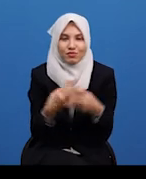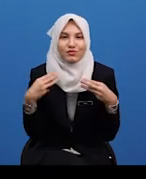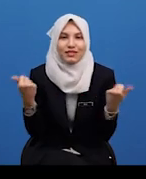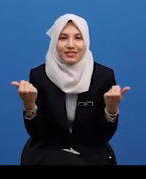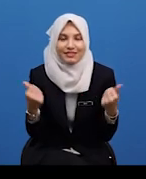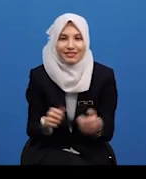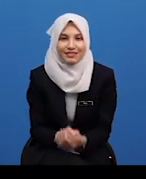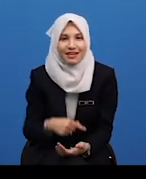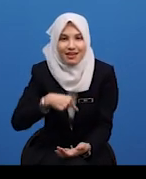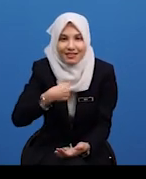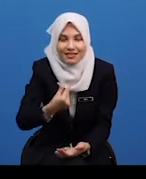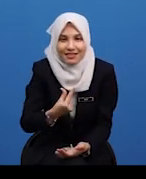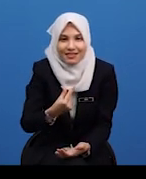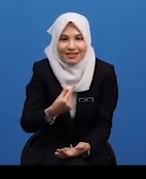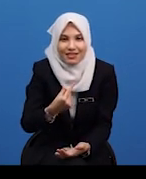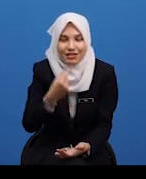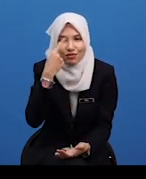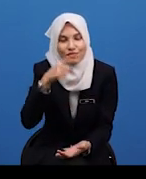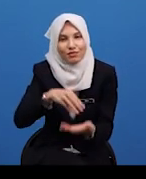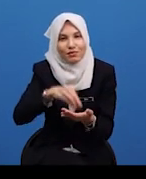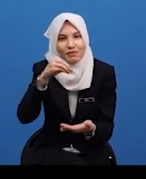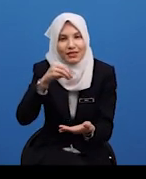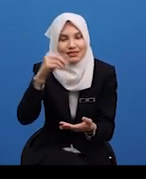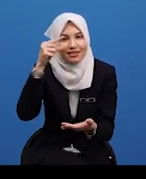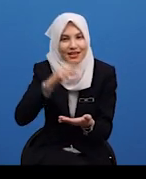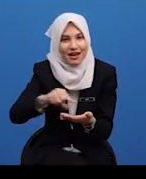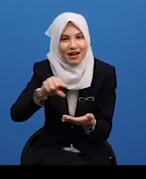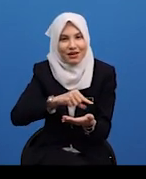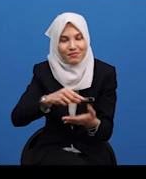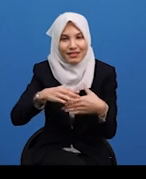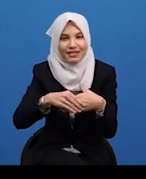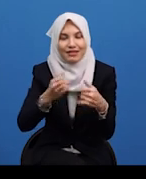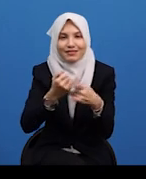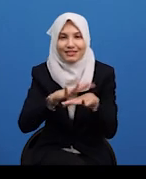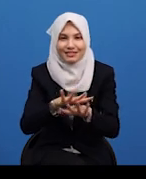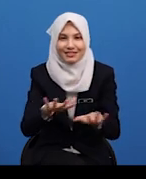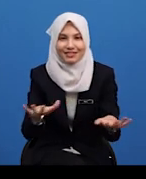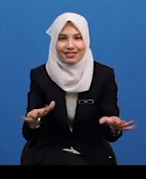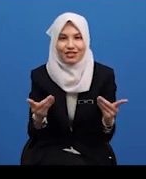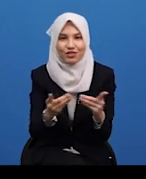teruskan usaha untuk mempelajari gambus. Sampai berjumpa lagi. Salam sejahtera.